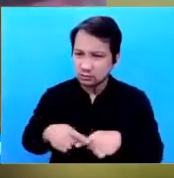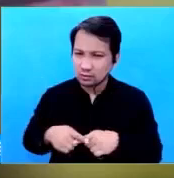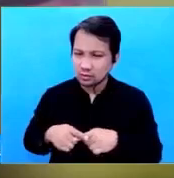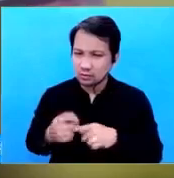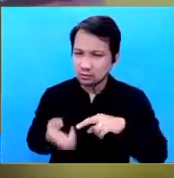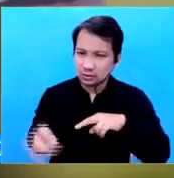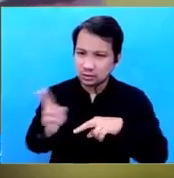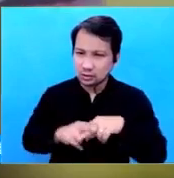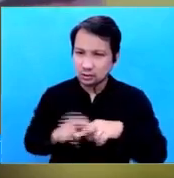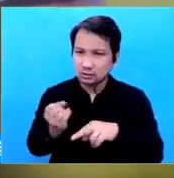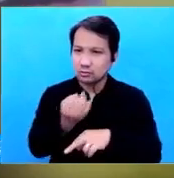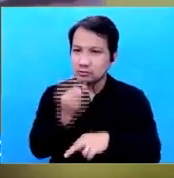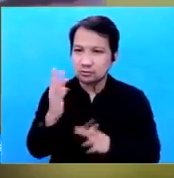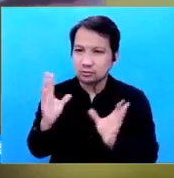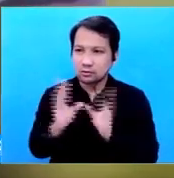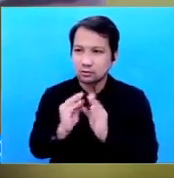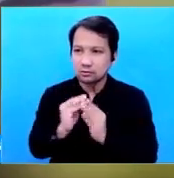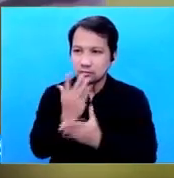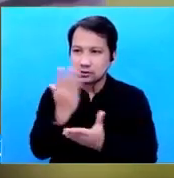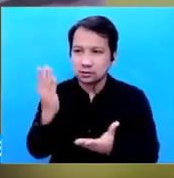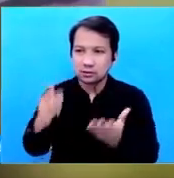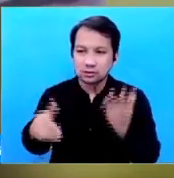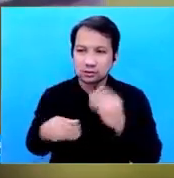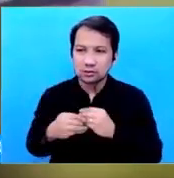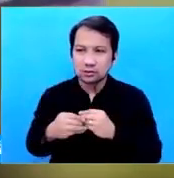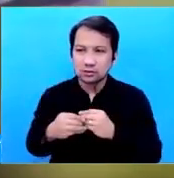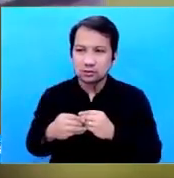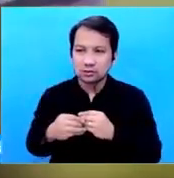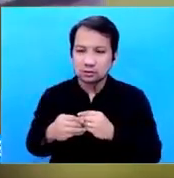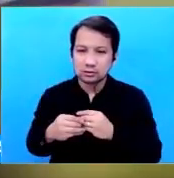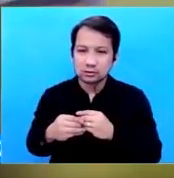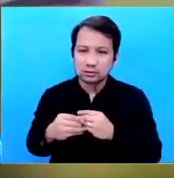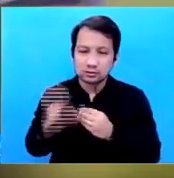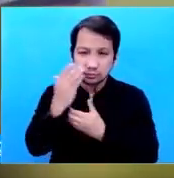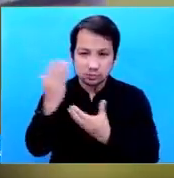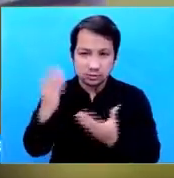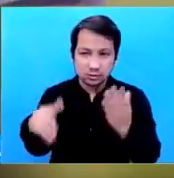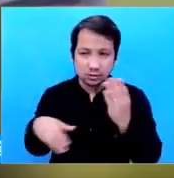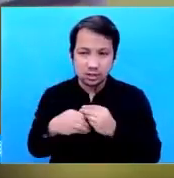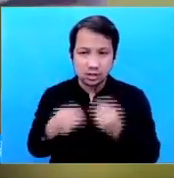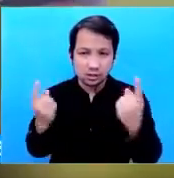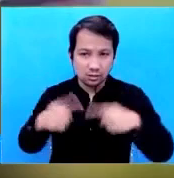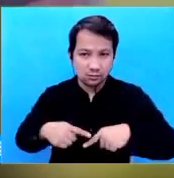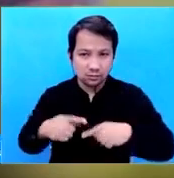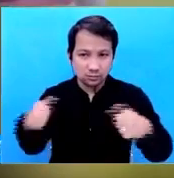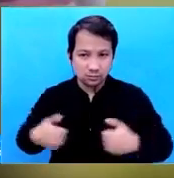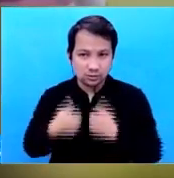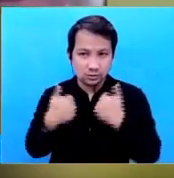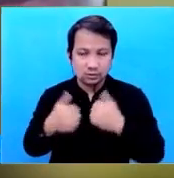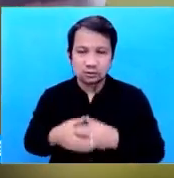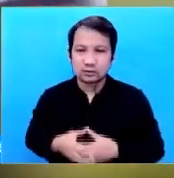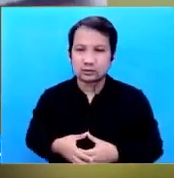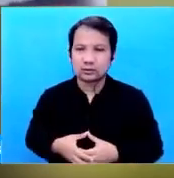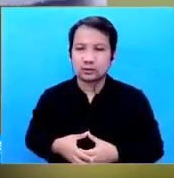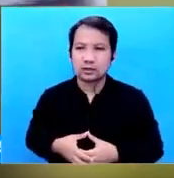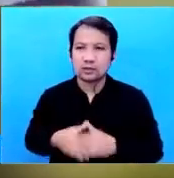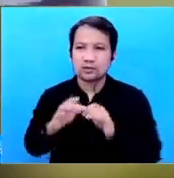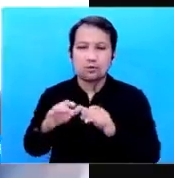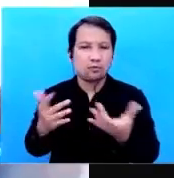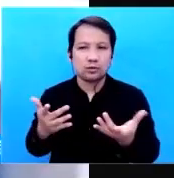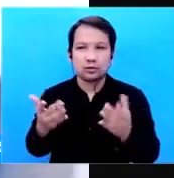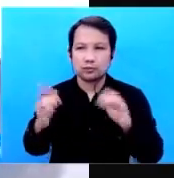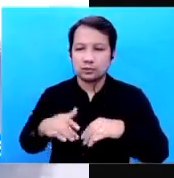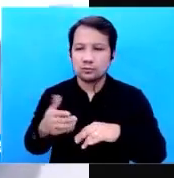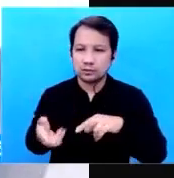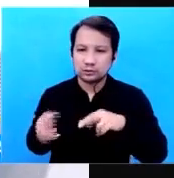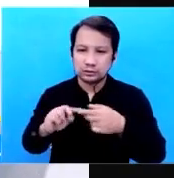sa ating bilang ng mga injured at yung mga nasawi po dun sa ating aksidente? Awa po ng Diyos, wala po. Wala